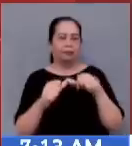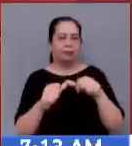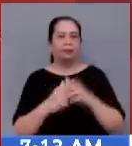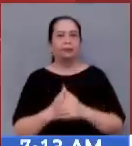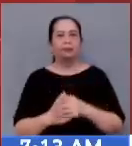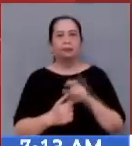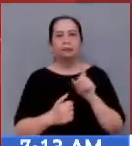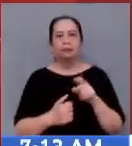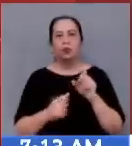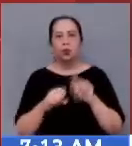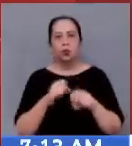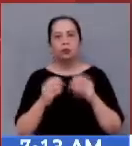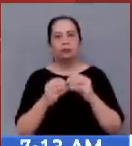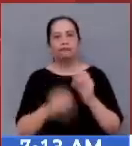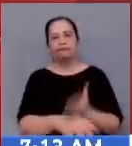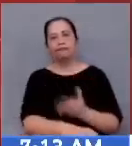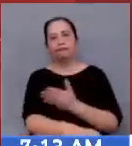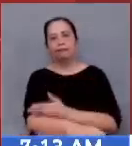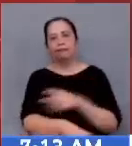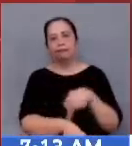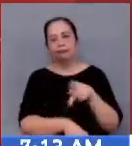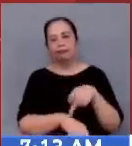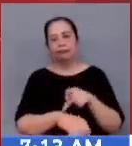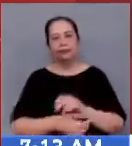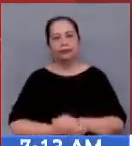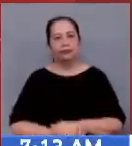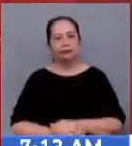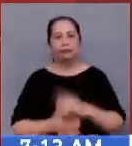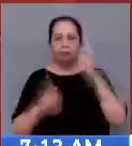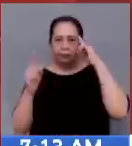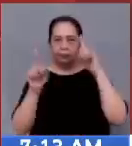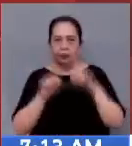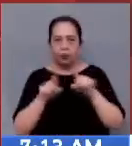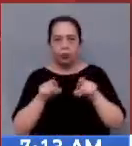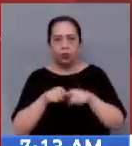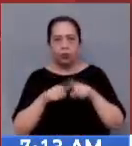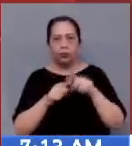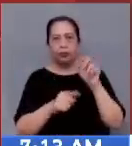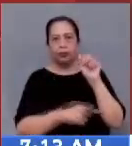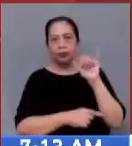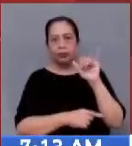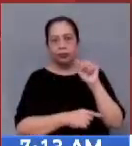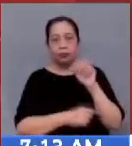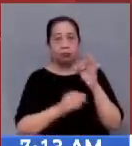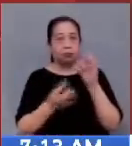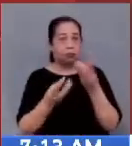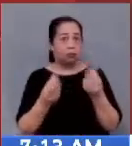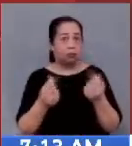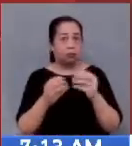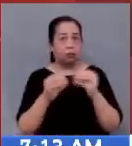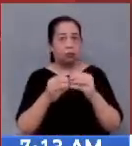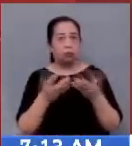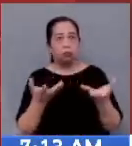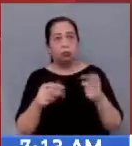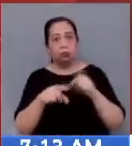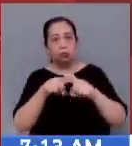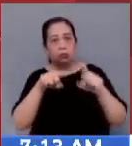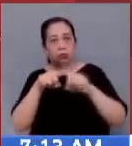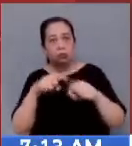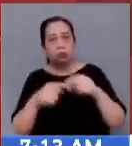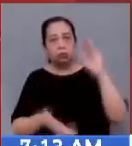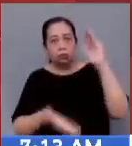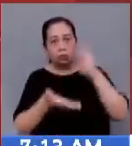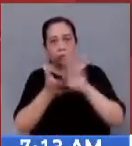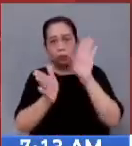sa ikaunlad ng bansa. Pabor din si Aya Menor kung ito raw ang solusyon para dumami ang supply ng kuryente at buwaba ang sigil,